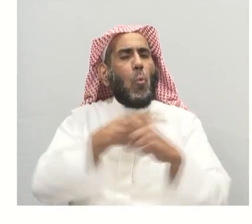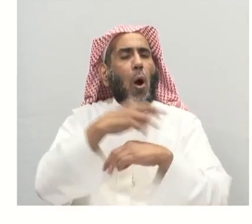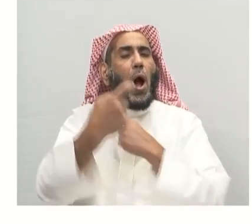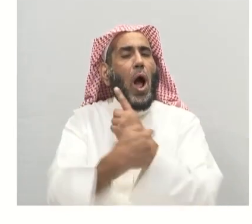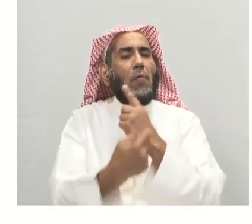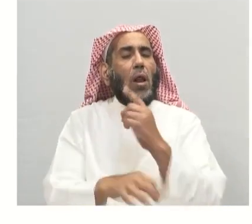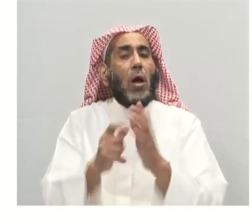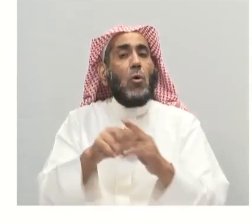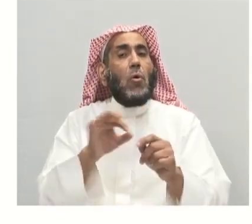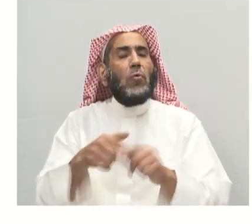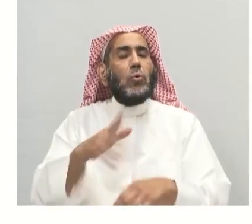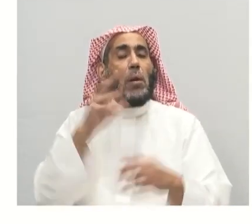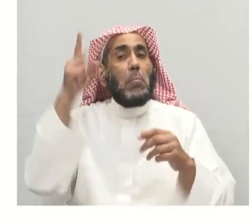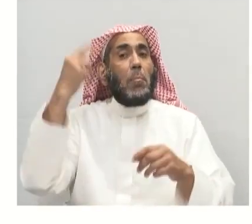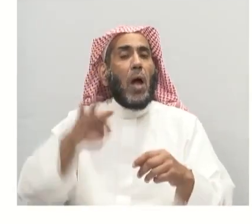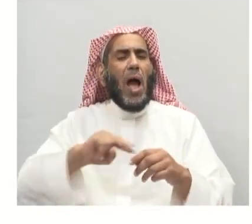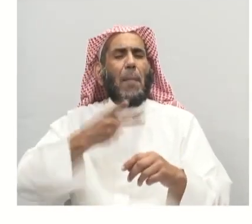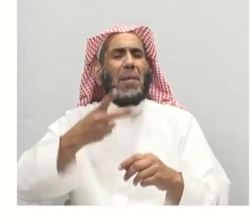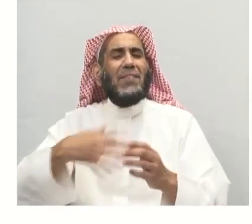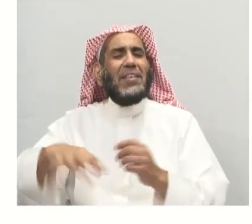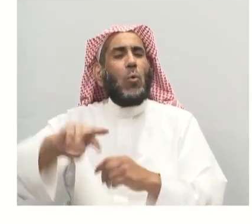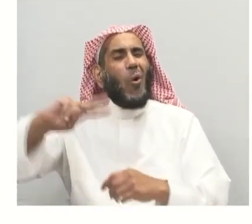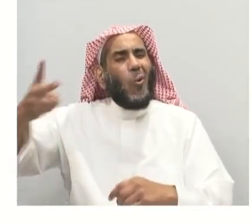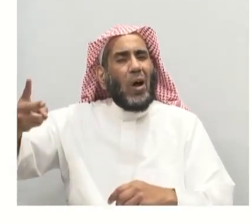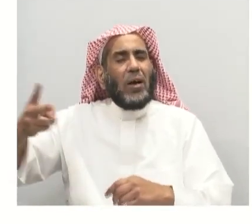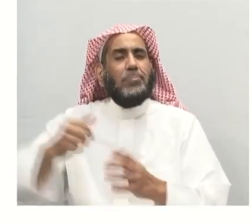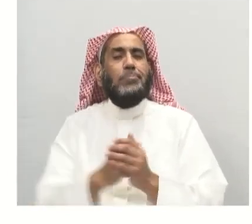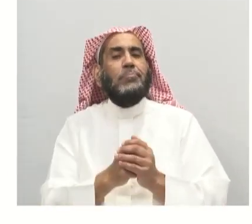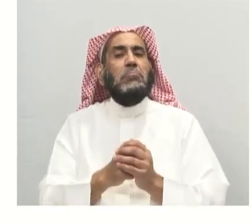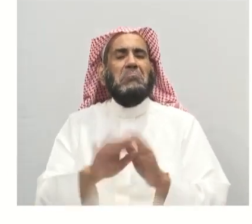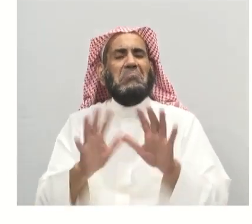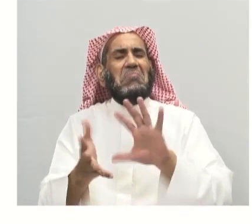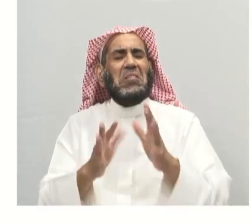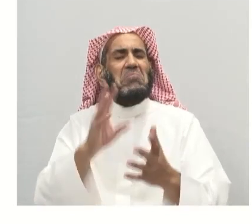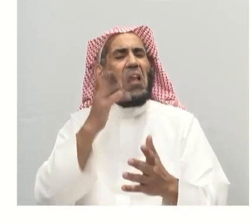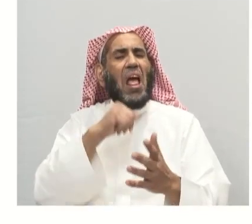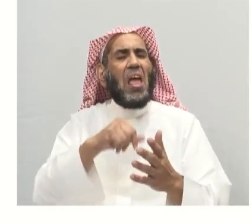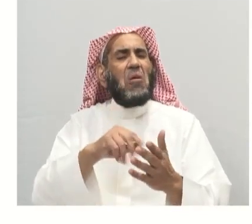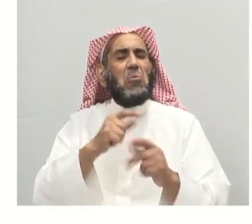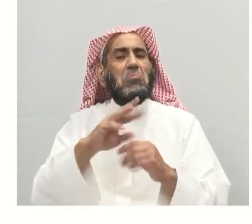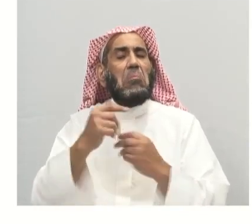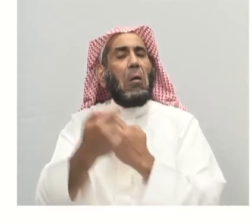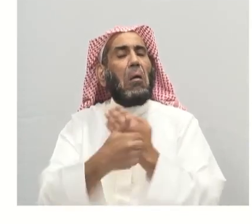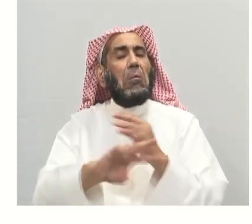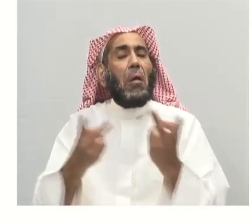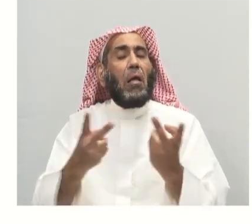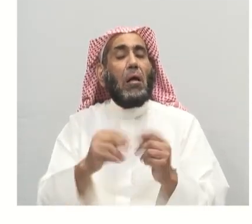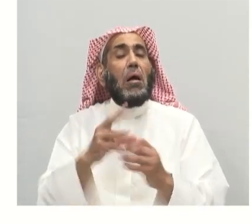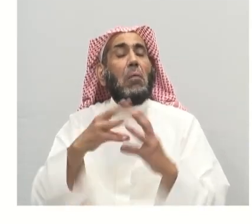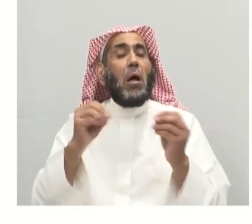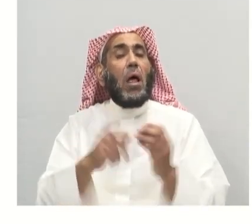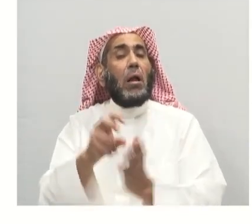المملكه العربيه السعوديه بينما في دوله اخرى قد لا يكون كذلك ويعني ان